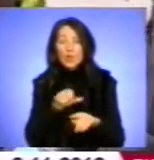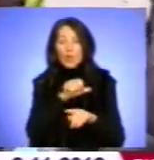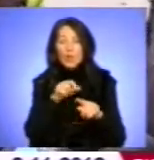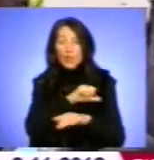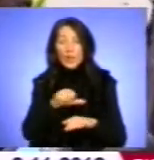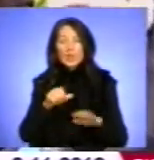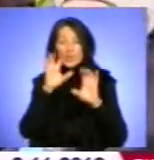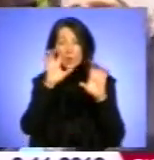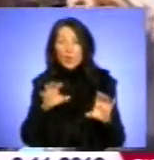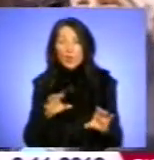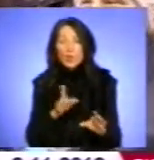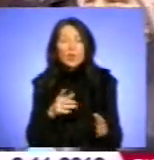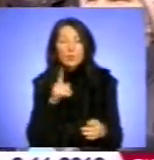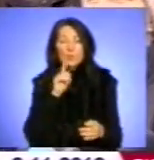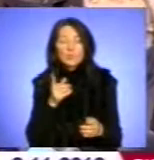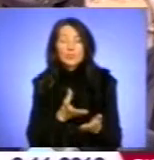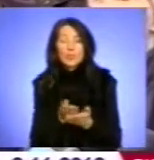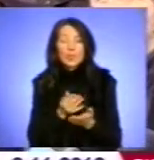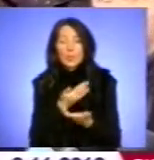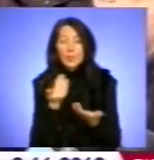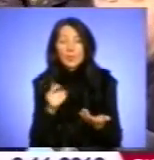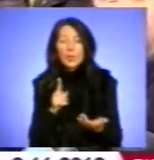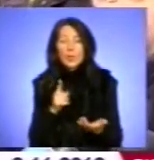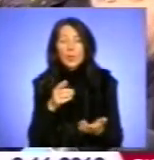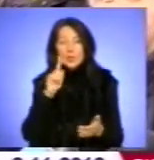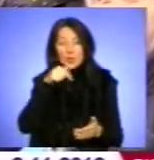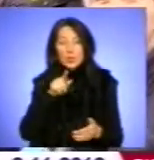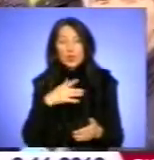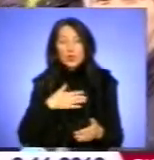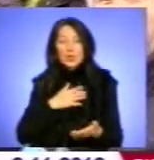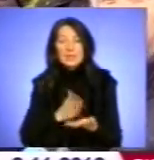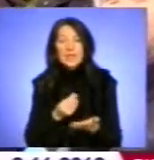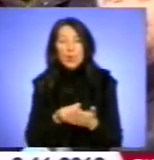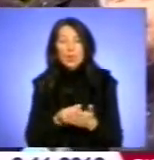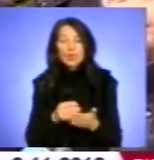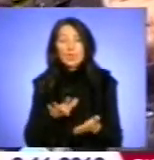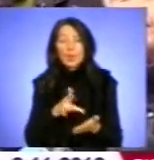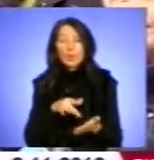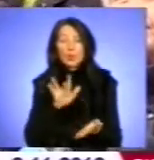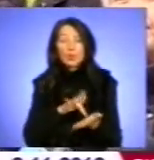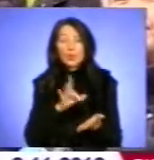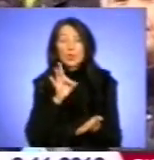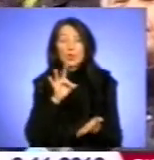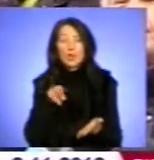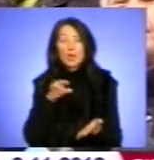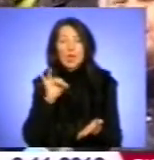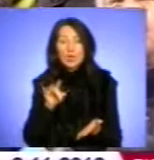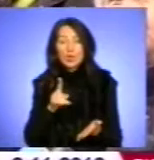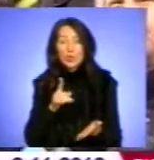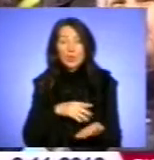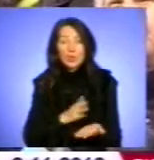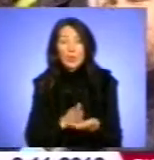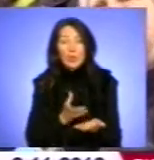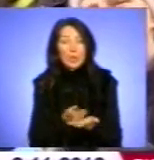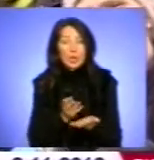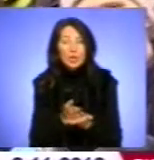але поряд з тим платежі не відбуваються. При тому всьому ми знаємо, що у нас є кошти на рахунки міської ради є. Чому не проходять платежі,